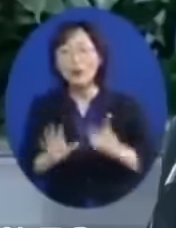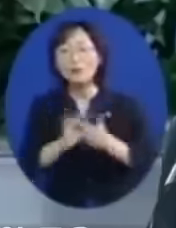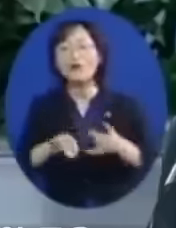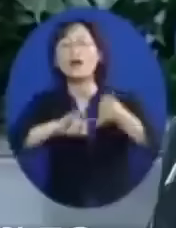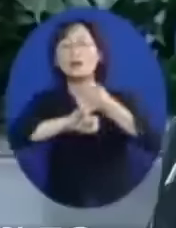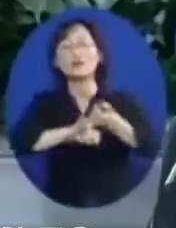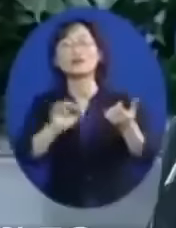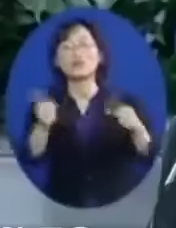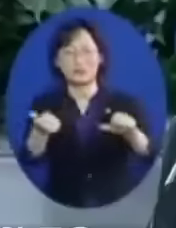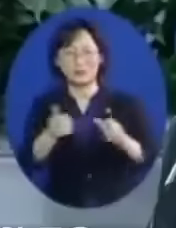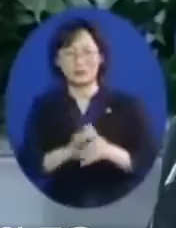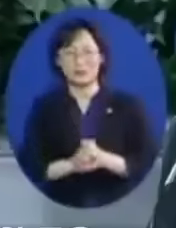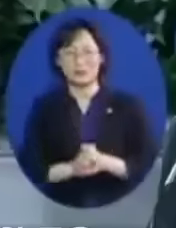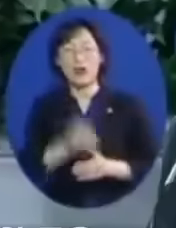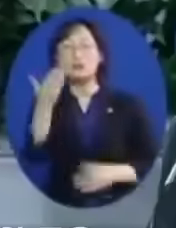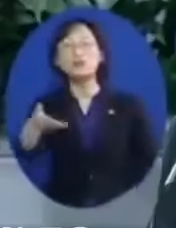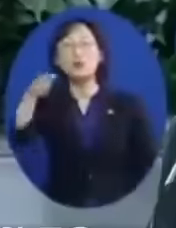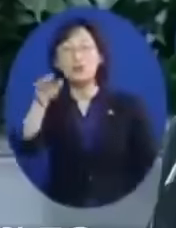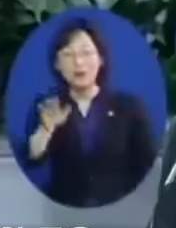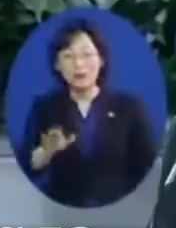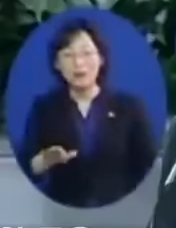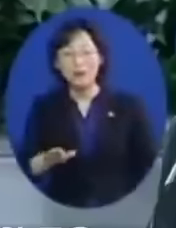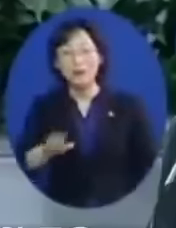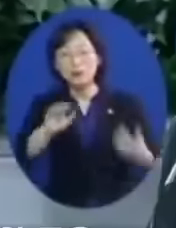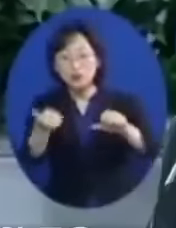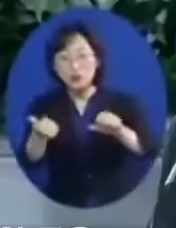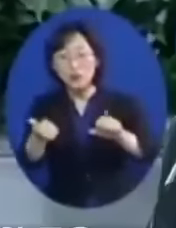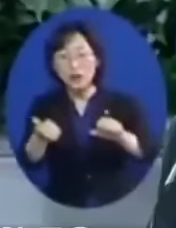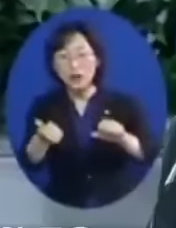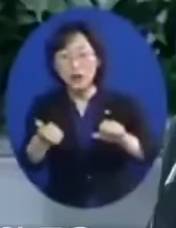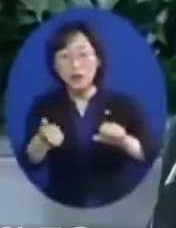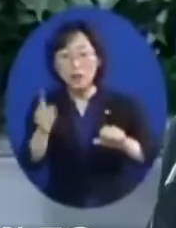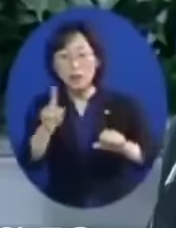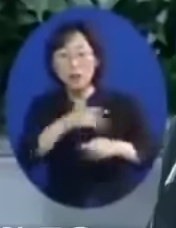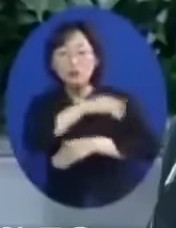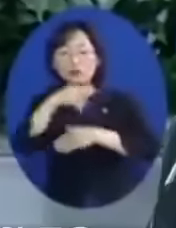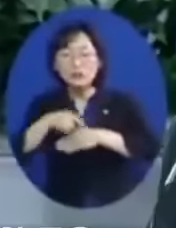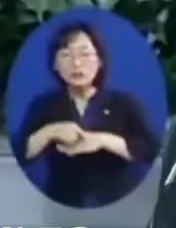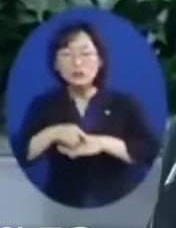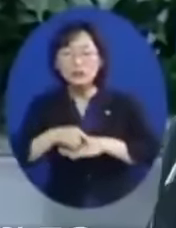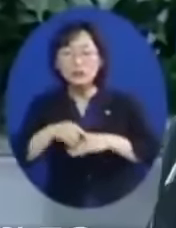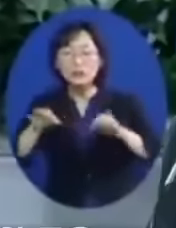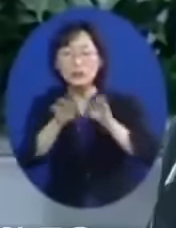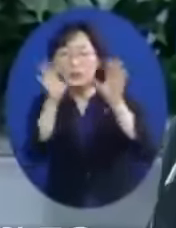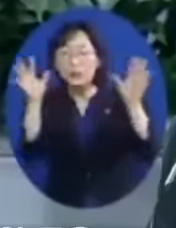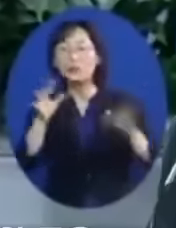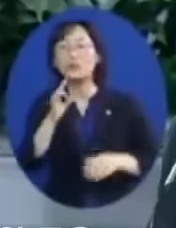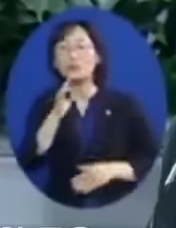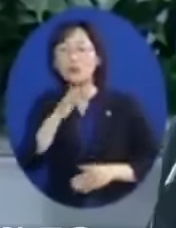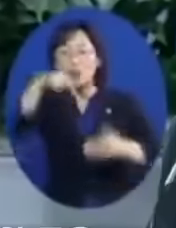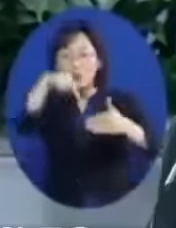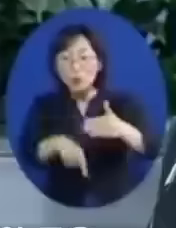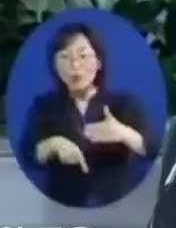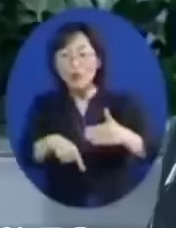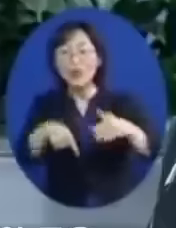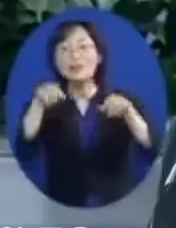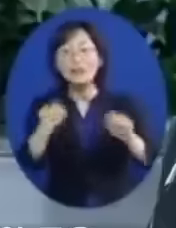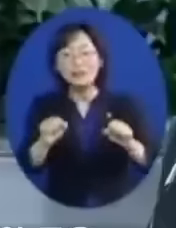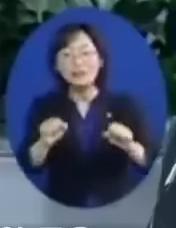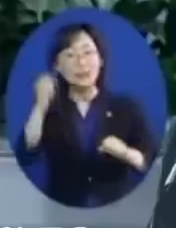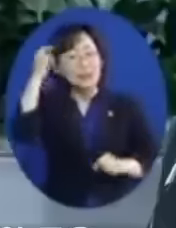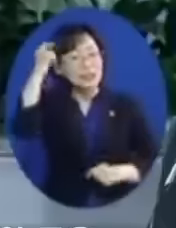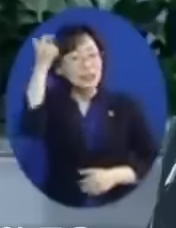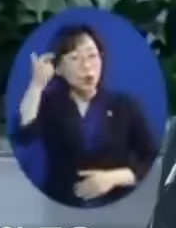반드시 죽습니다. 그러나 죽음이라는 것은 육신이 사라지는 것이지 그 속에 사는